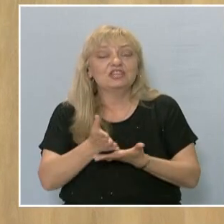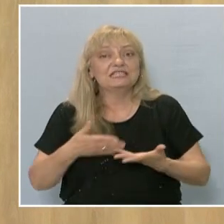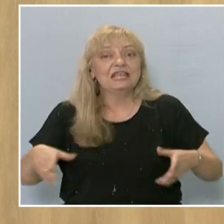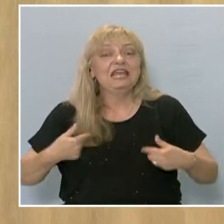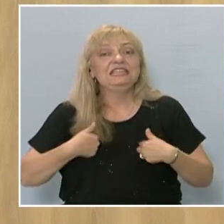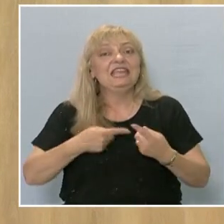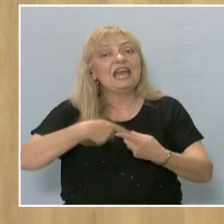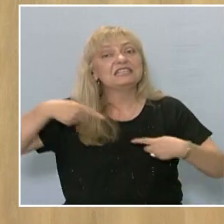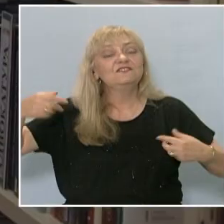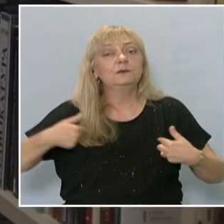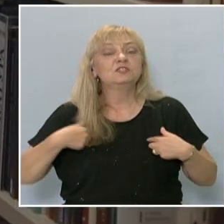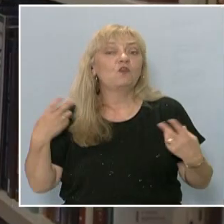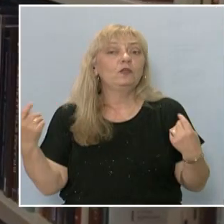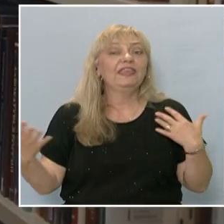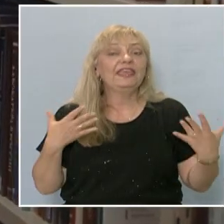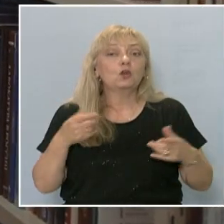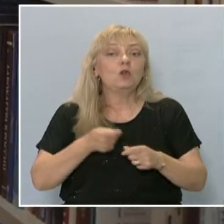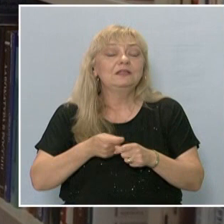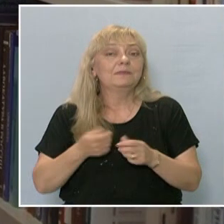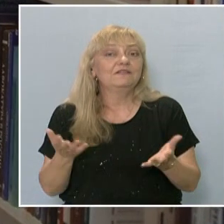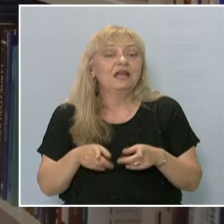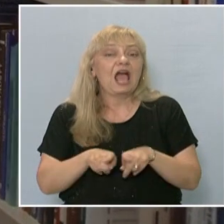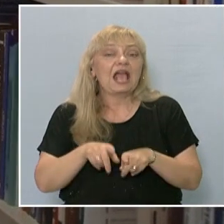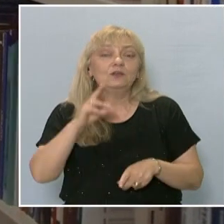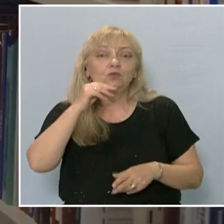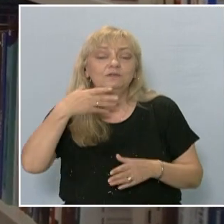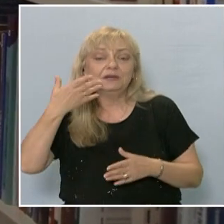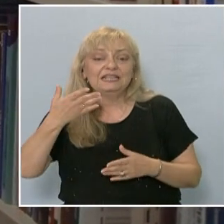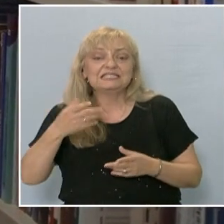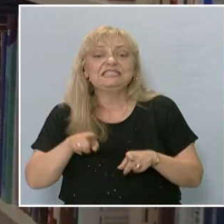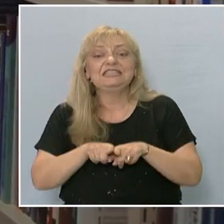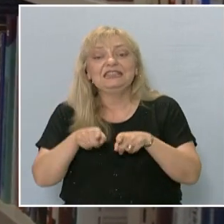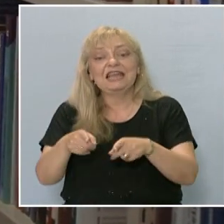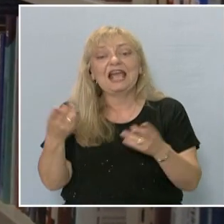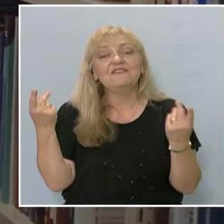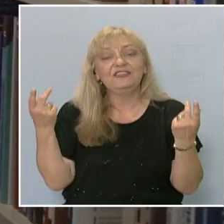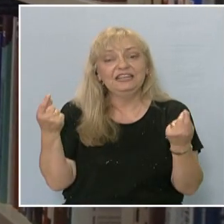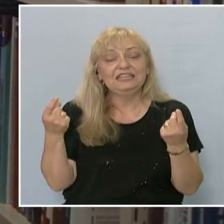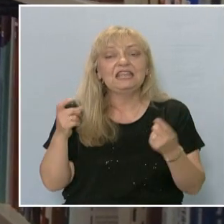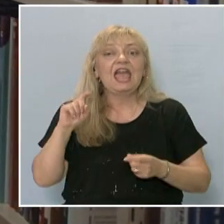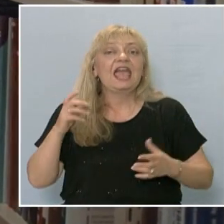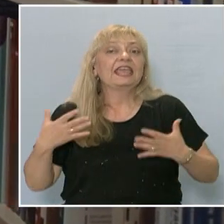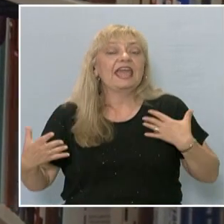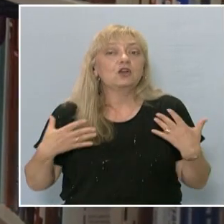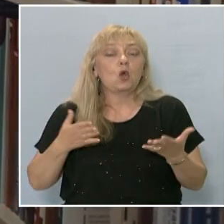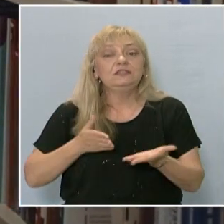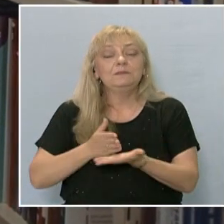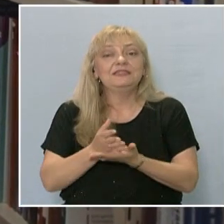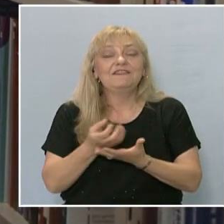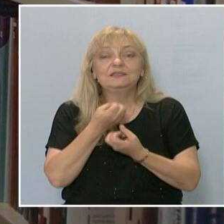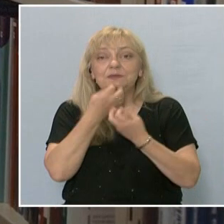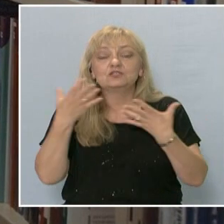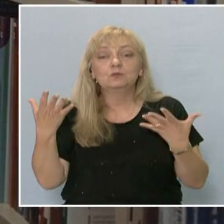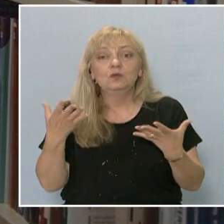герои за да правим неща и както в приказките така и в ролевите игри на металандия героите минават през приключения за да